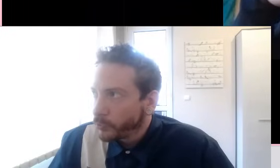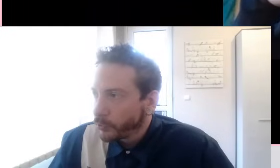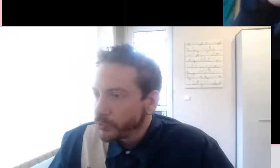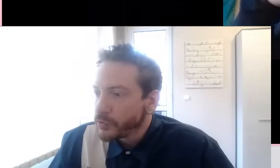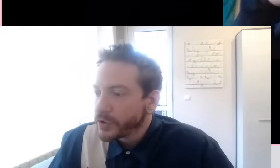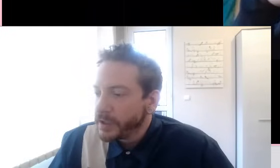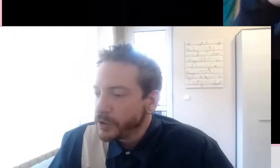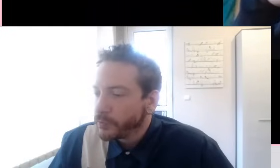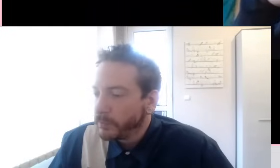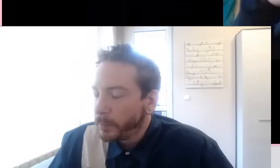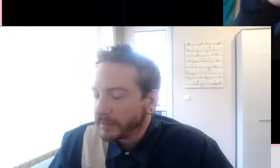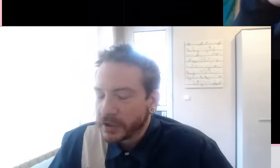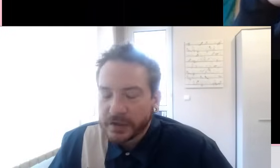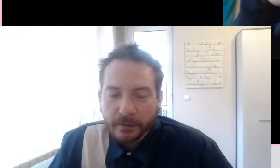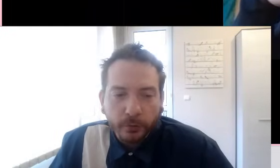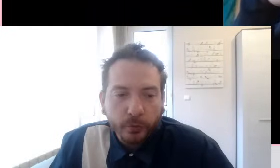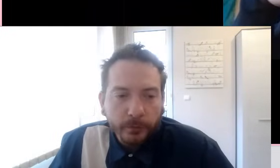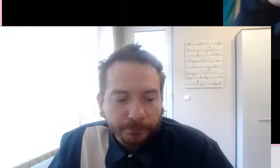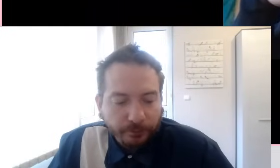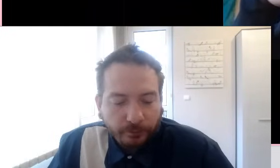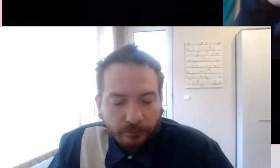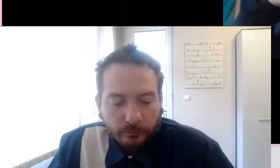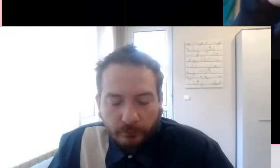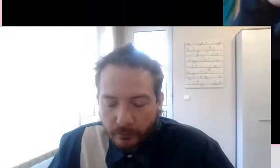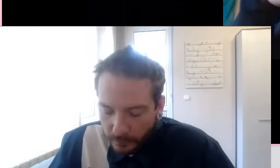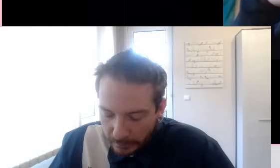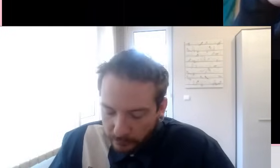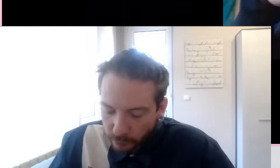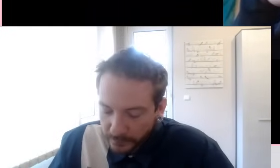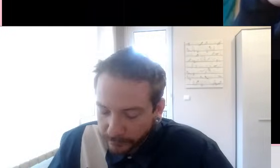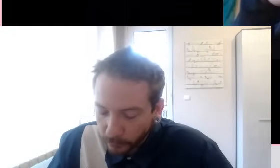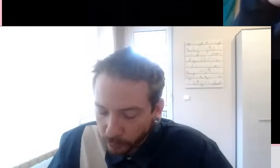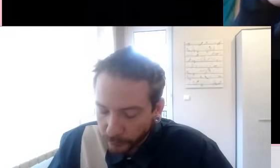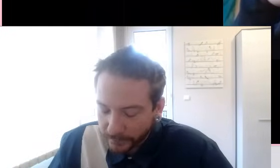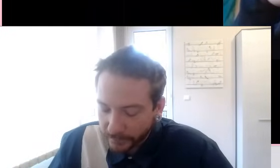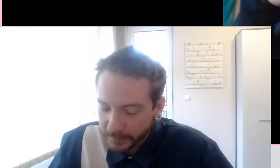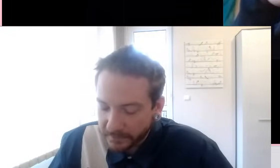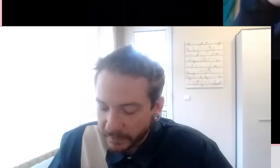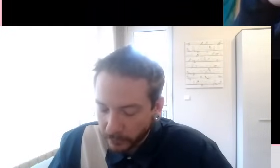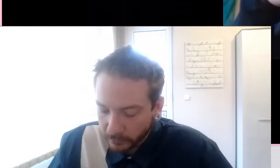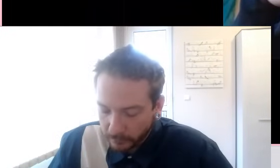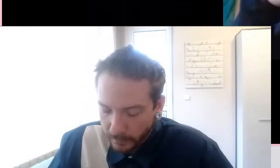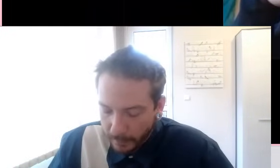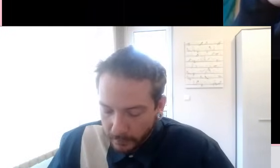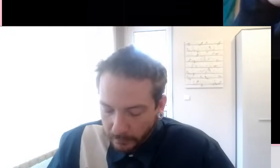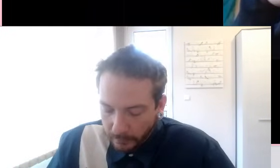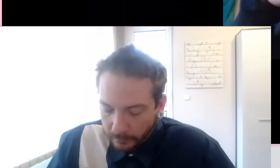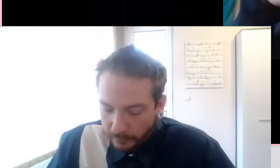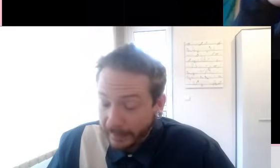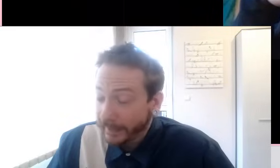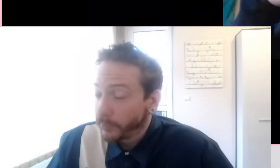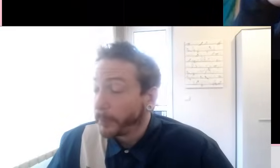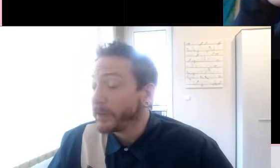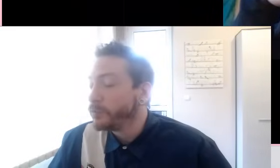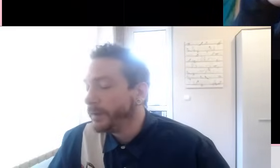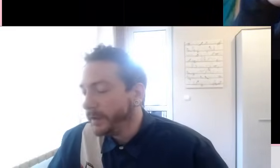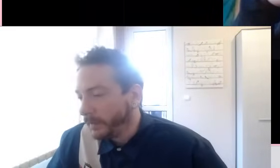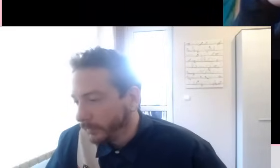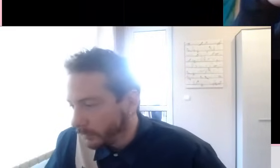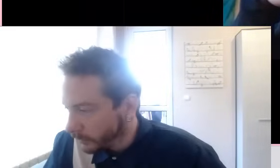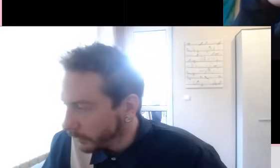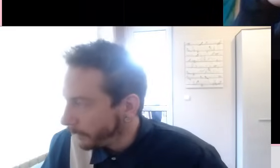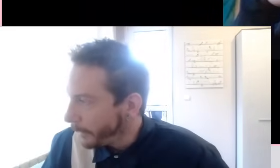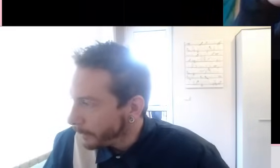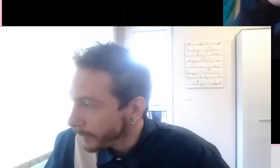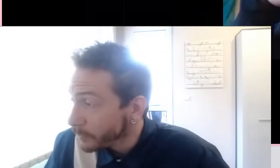rester dans le dur du sujet, je voulais vous partager cette photo. Donc cette photo, c'est bien évidemment l'agresseur présumé,